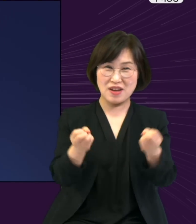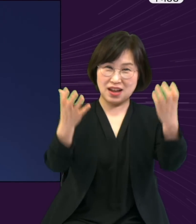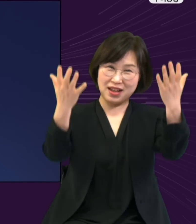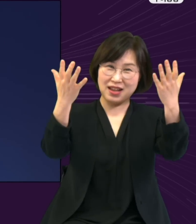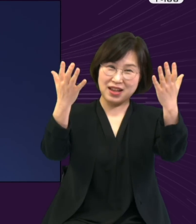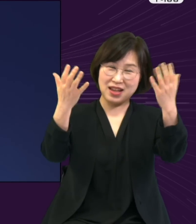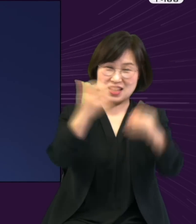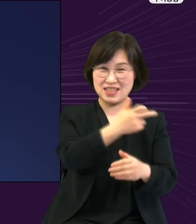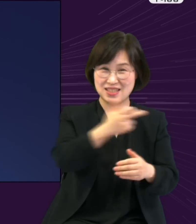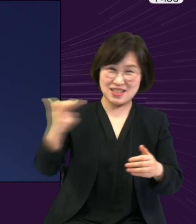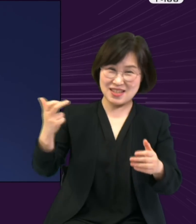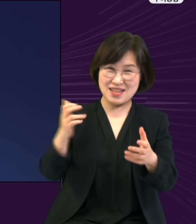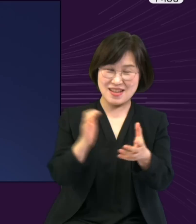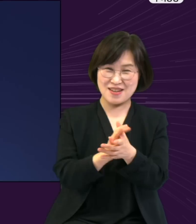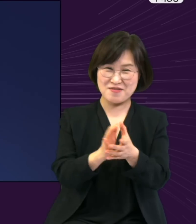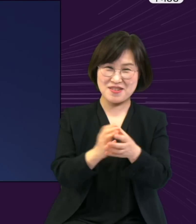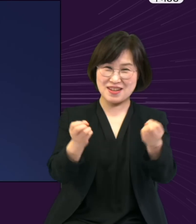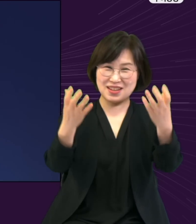할렐루야!